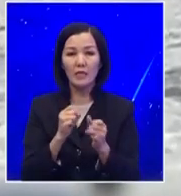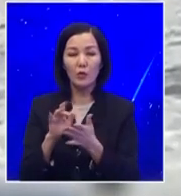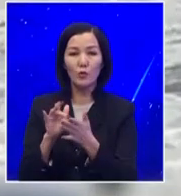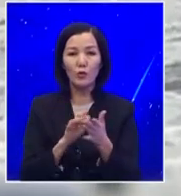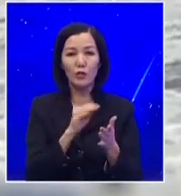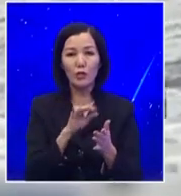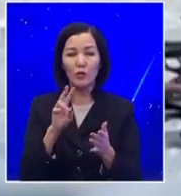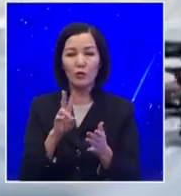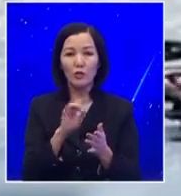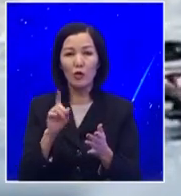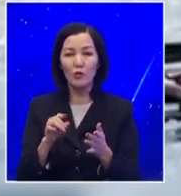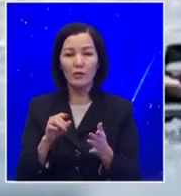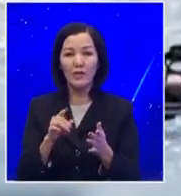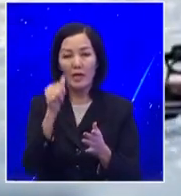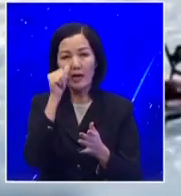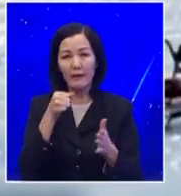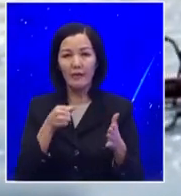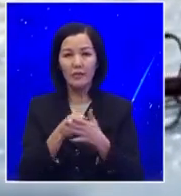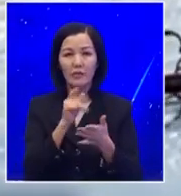мен наурыз айы аралығына дейін жалғасады.